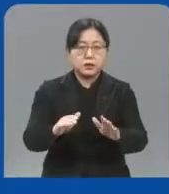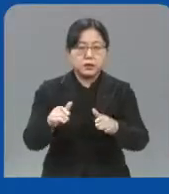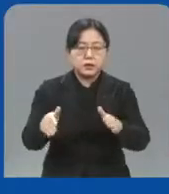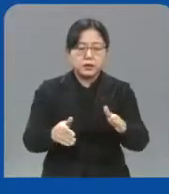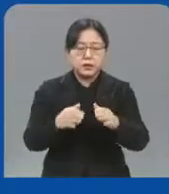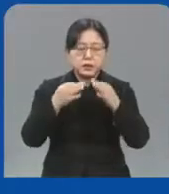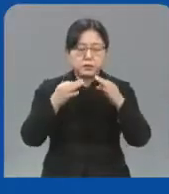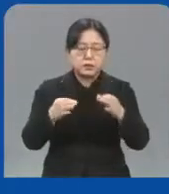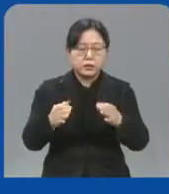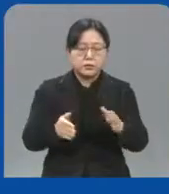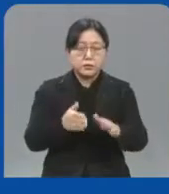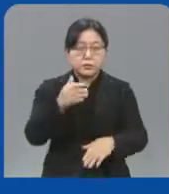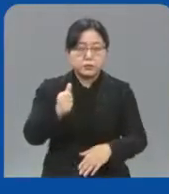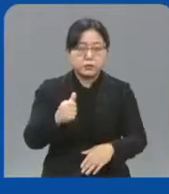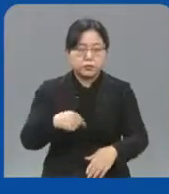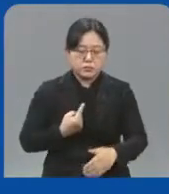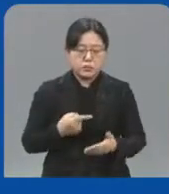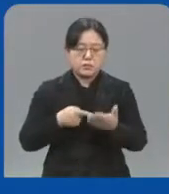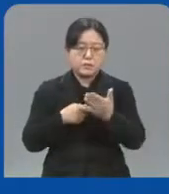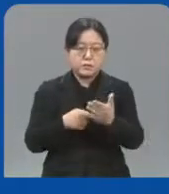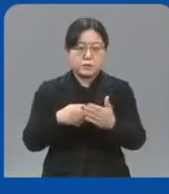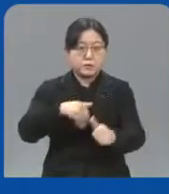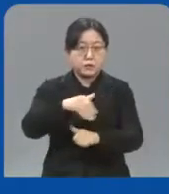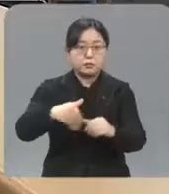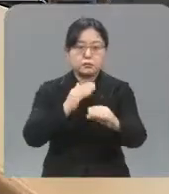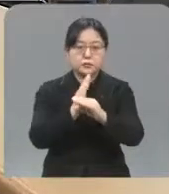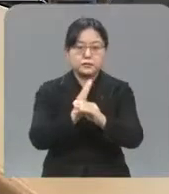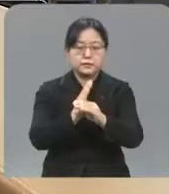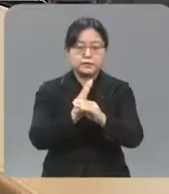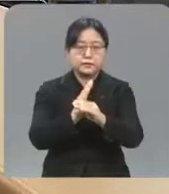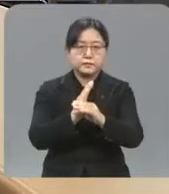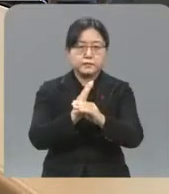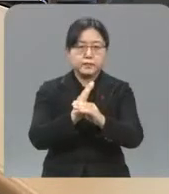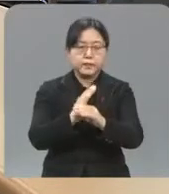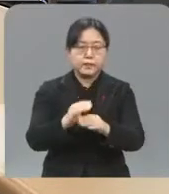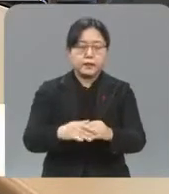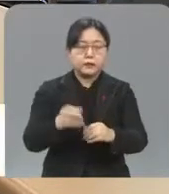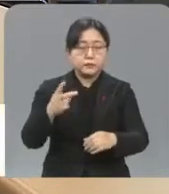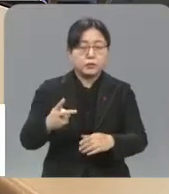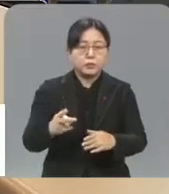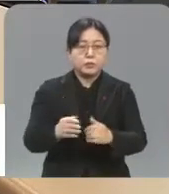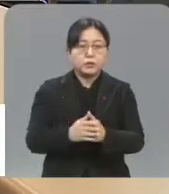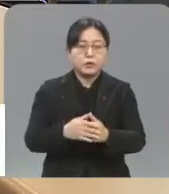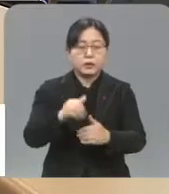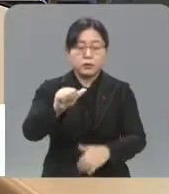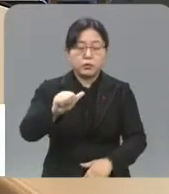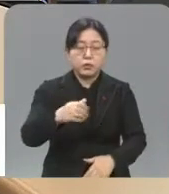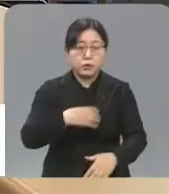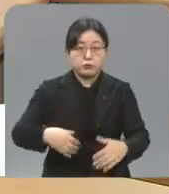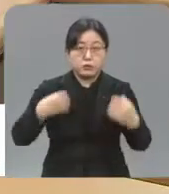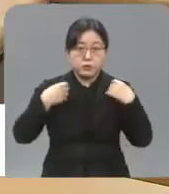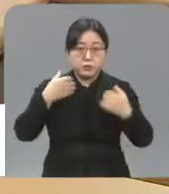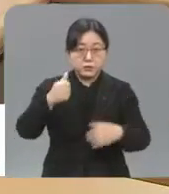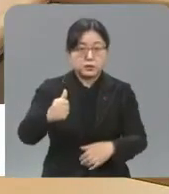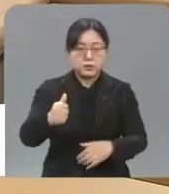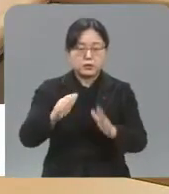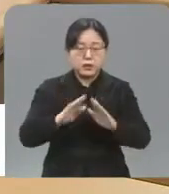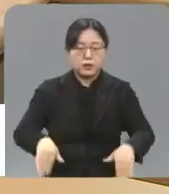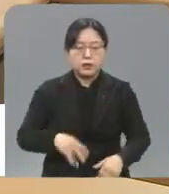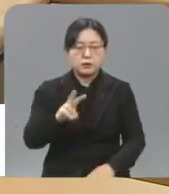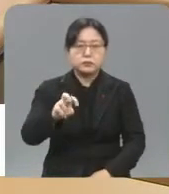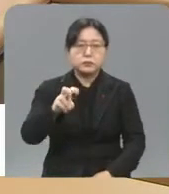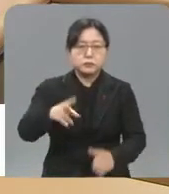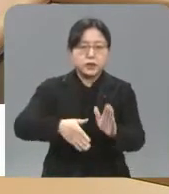김영록 현 지사의 독주체제 양상입니다. 나란히 연임에 도전하는 광주 5개 구청장과 전남